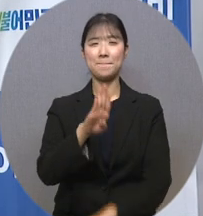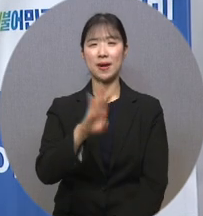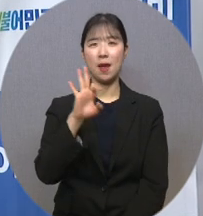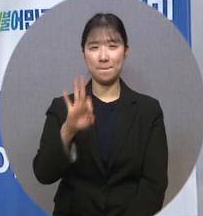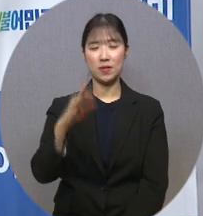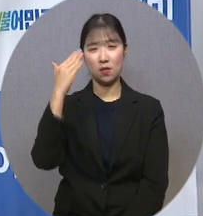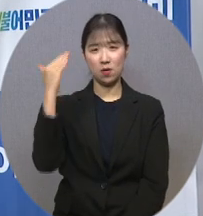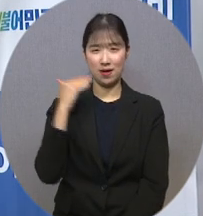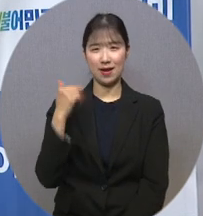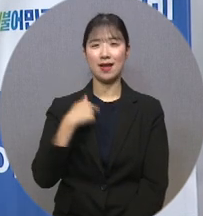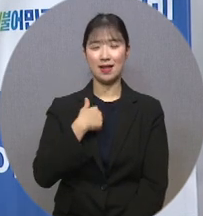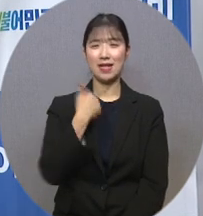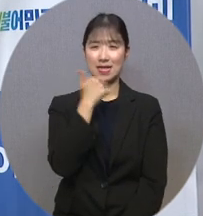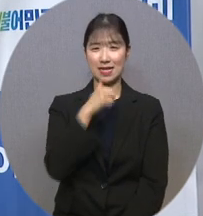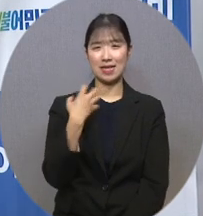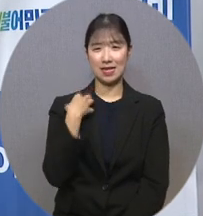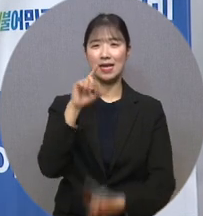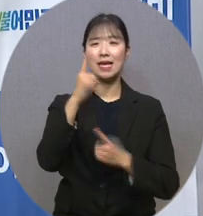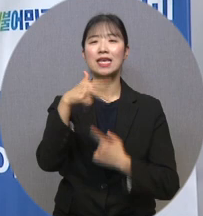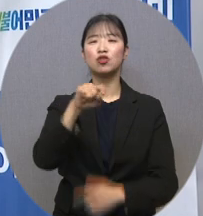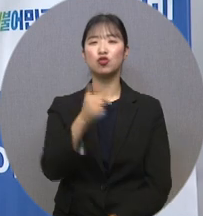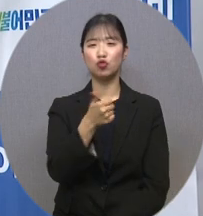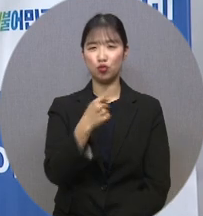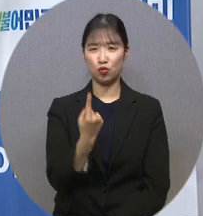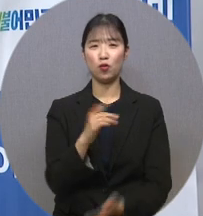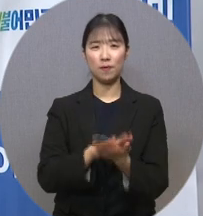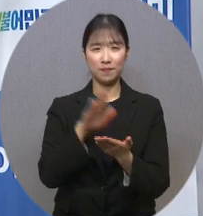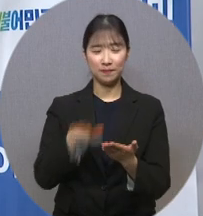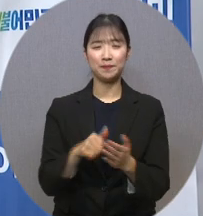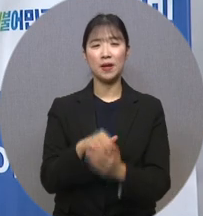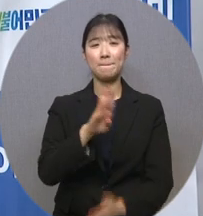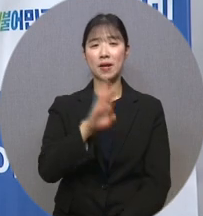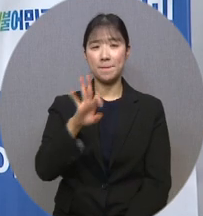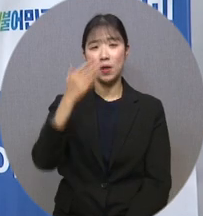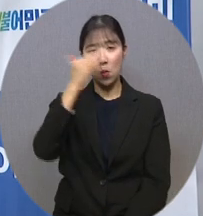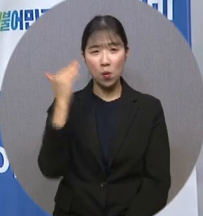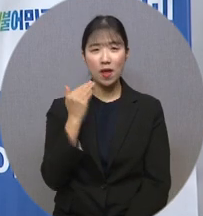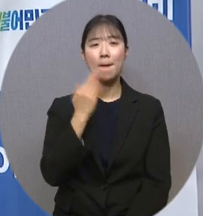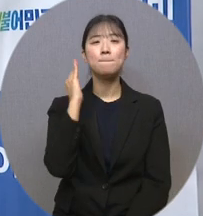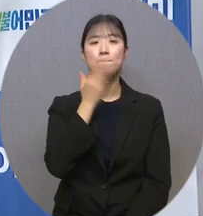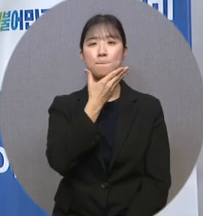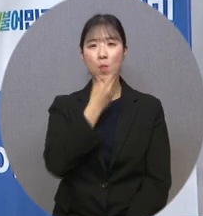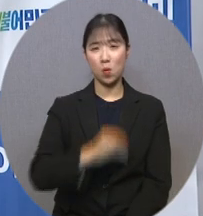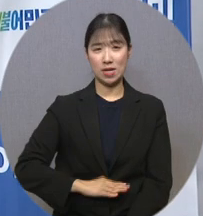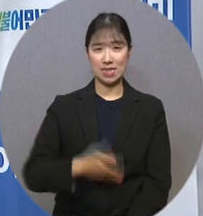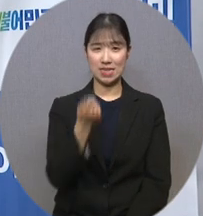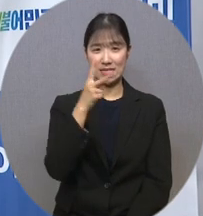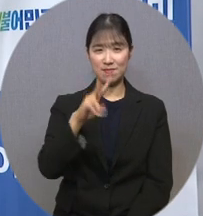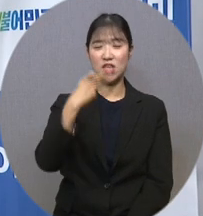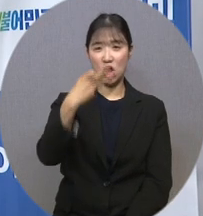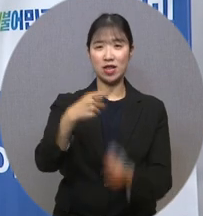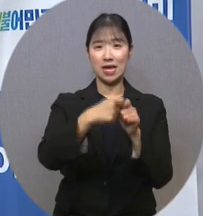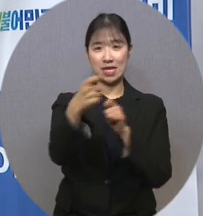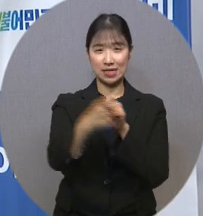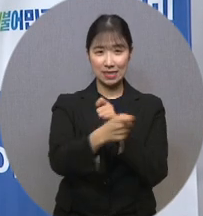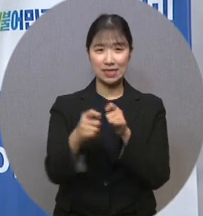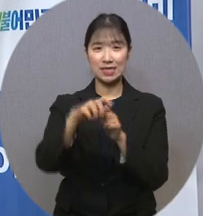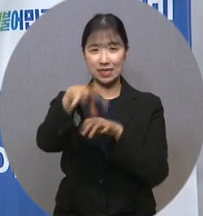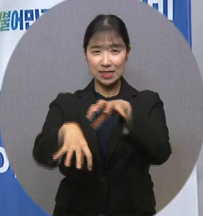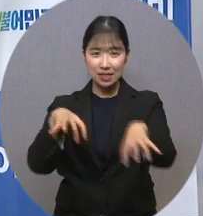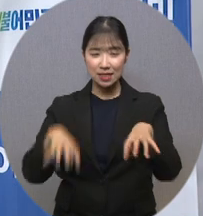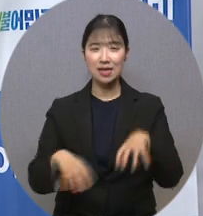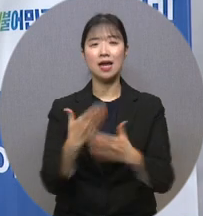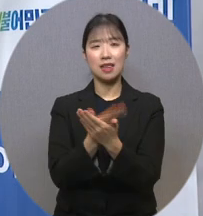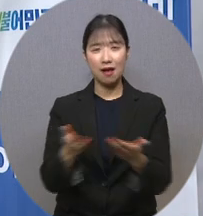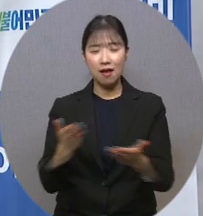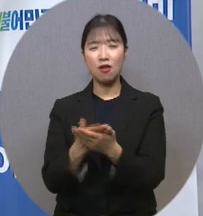복지TV 대전방송 이준호입니다. 배리어프리 코리아는 복지TV 13개 전국지사에서 나눔과 배려를 실천하는